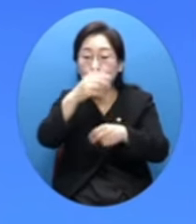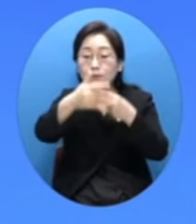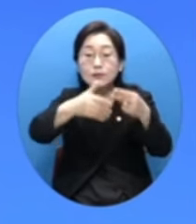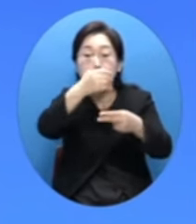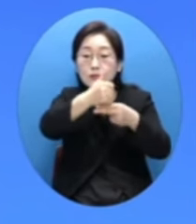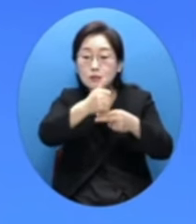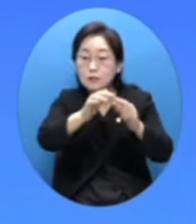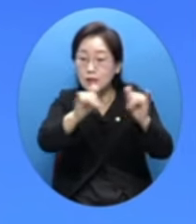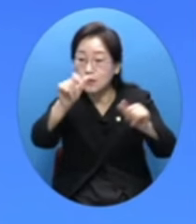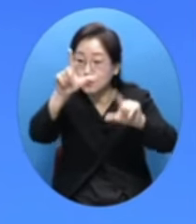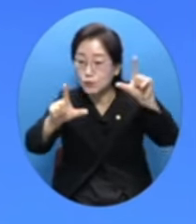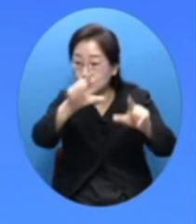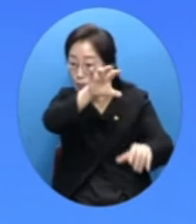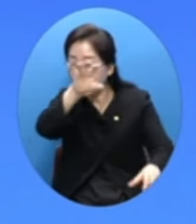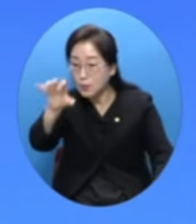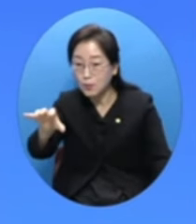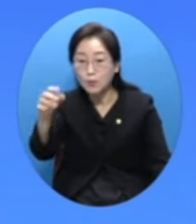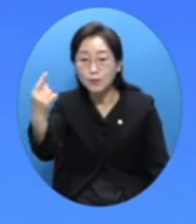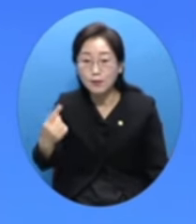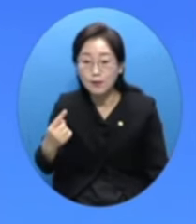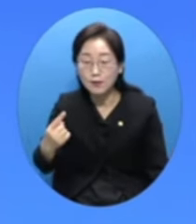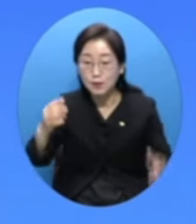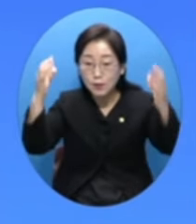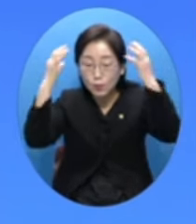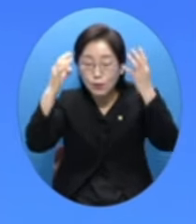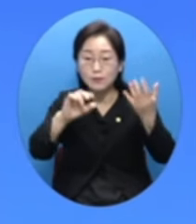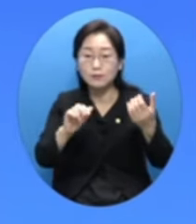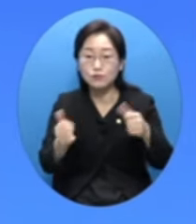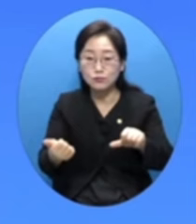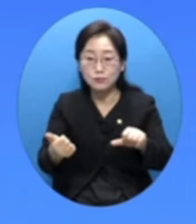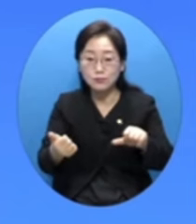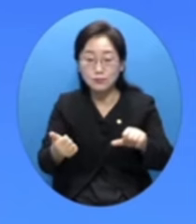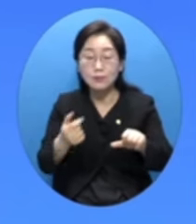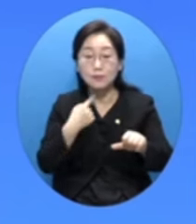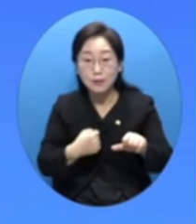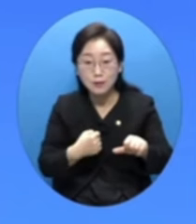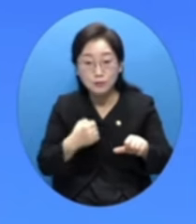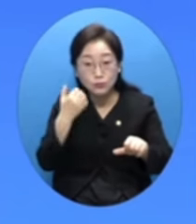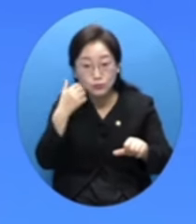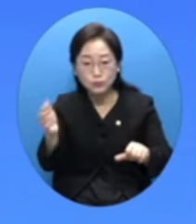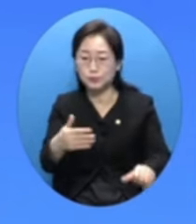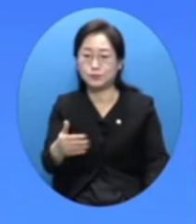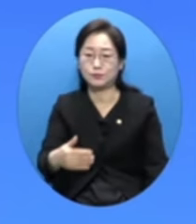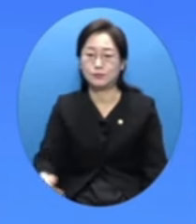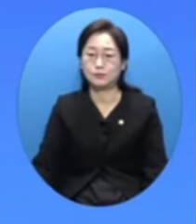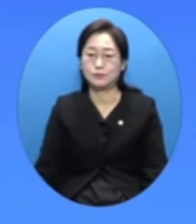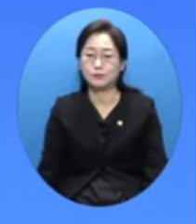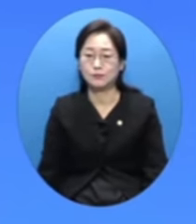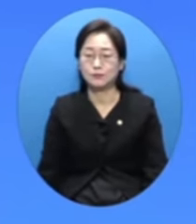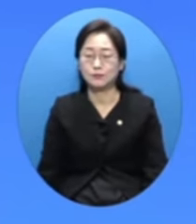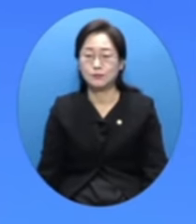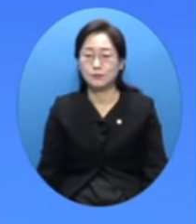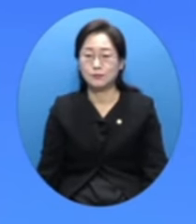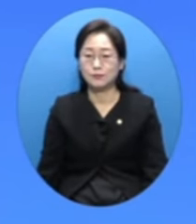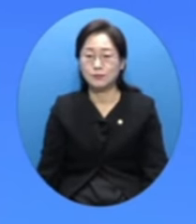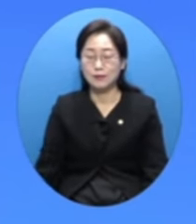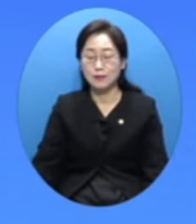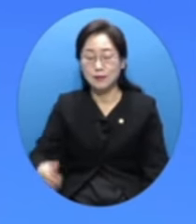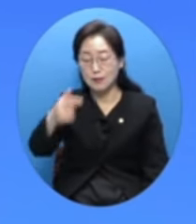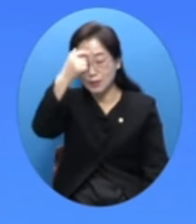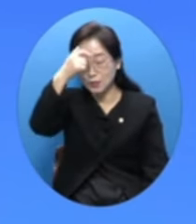모습으로 와서 고난과 죽음을 맞이한 신이 없습니다 이것이